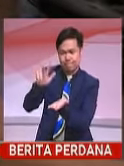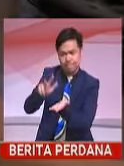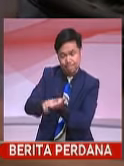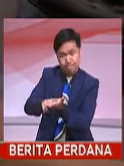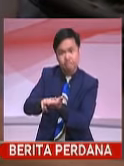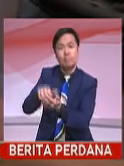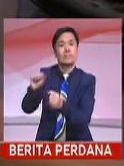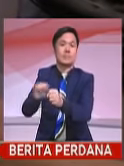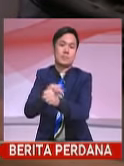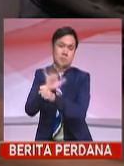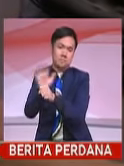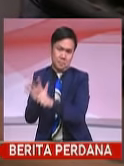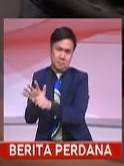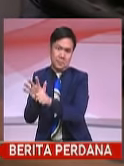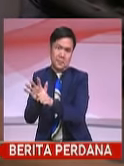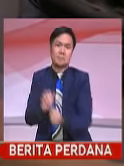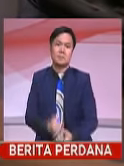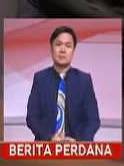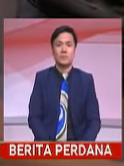COVID-19.